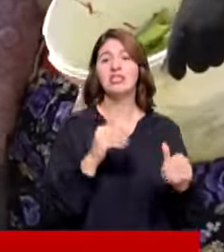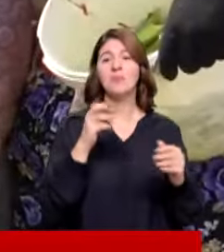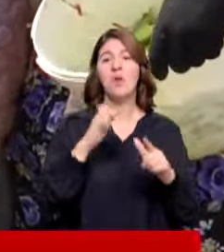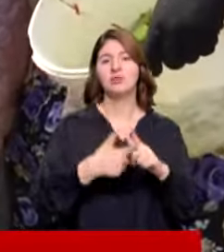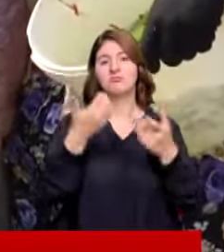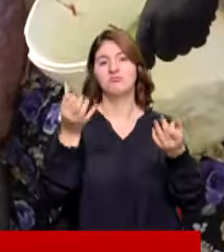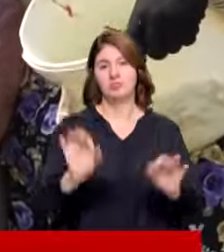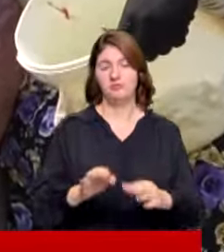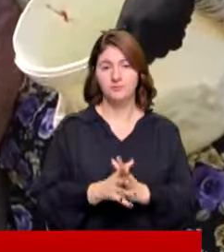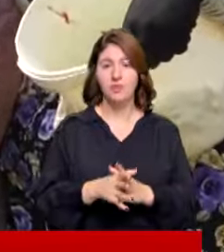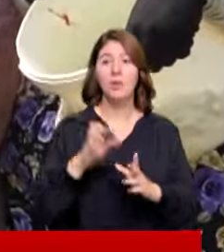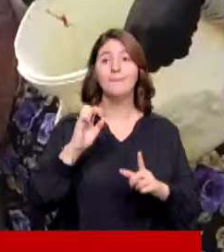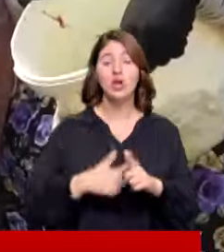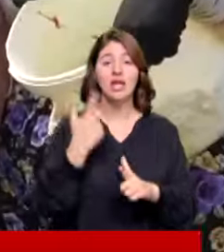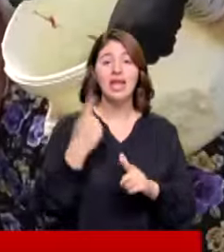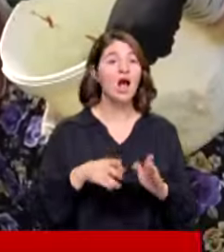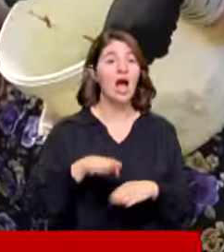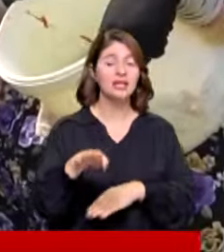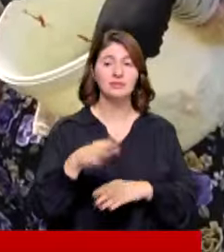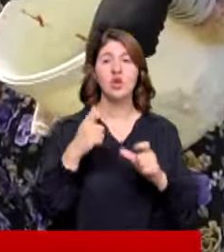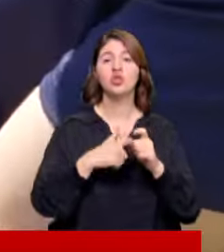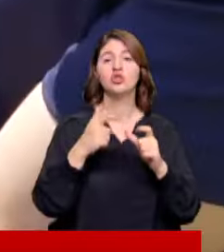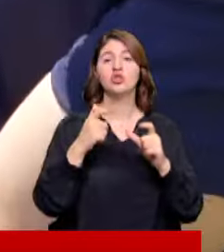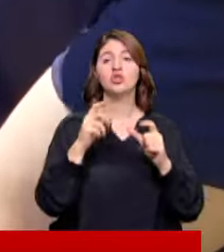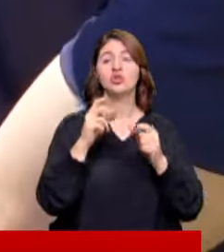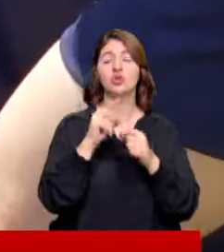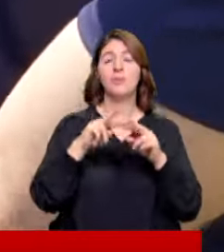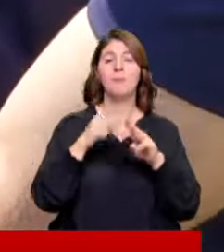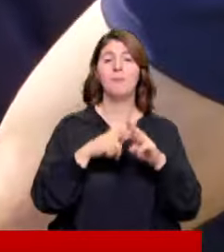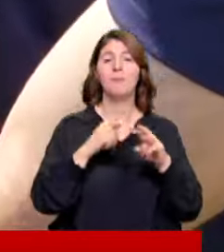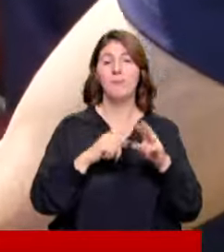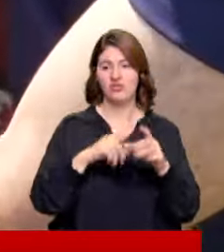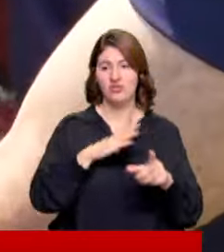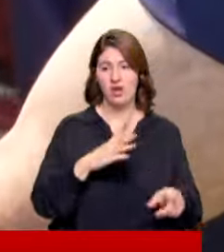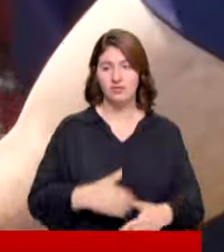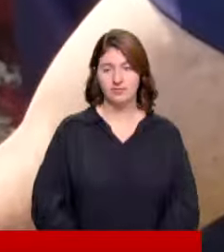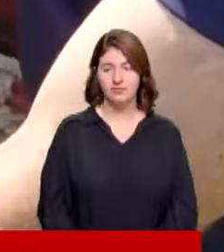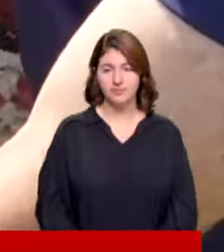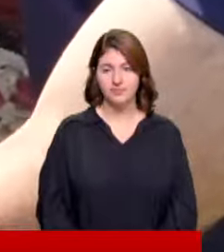projesini hayata geçirdi. Projenin ilk ayağında Gömeç vardı. Eline savursak.